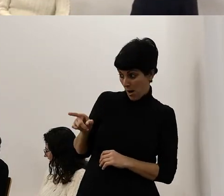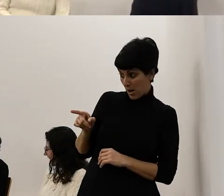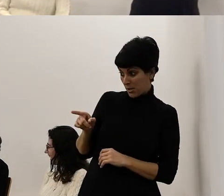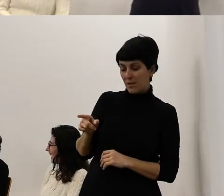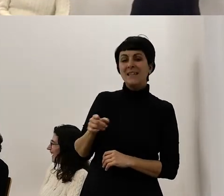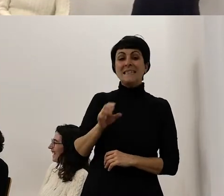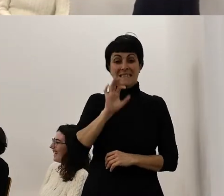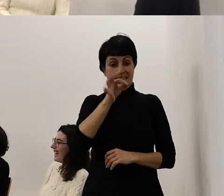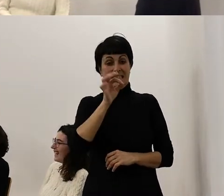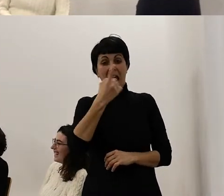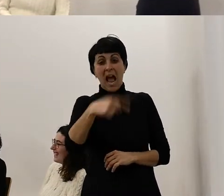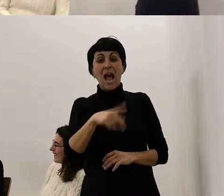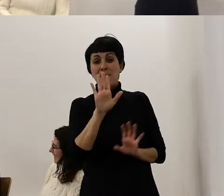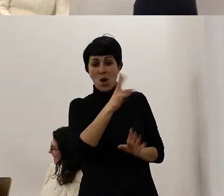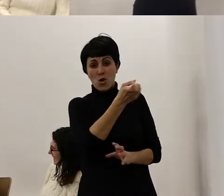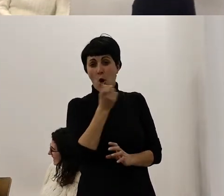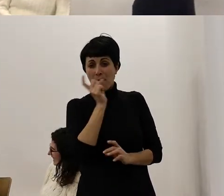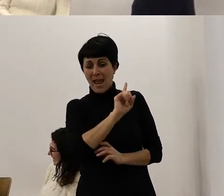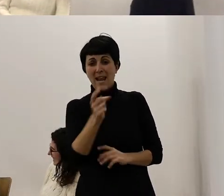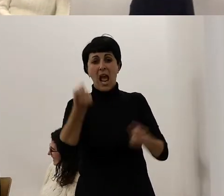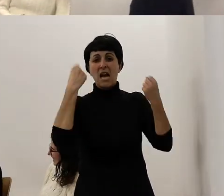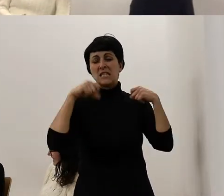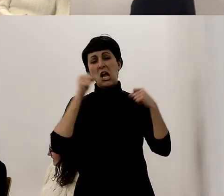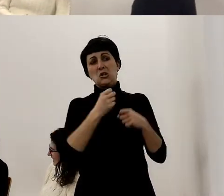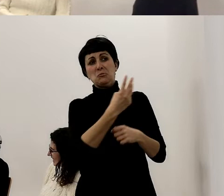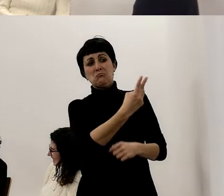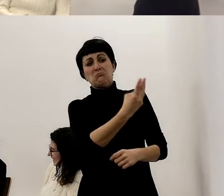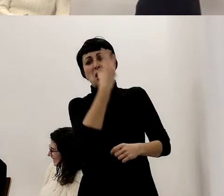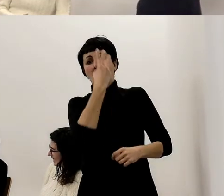venen, eh? Els assajos tenen 3.